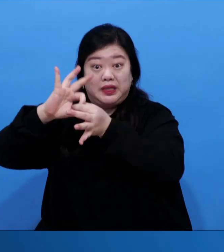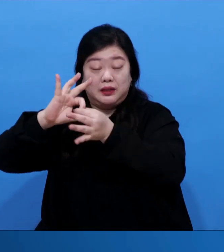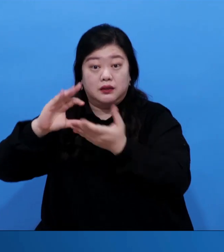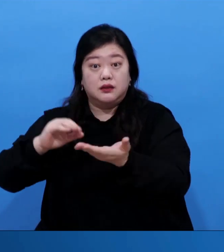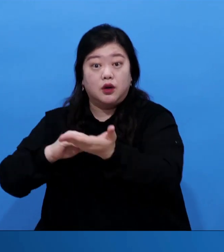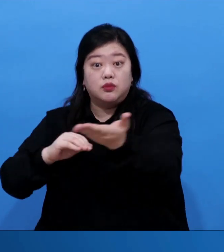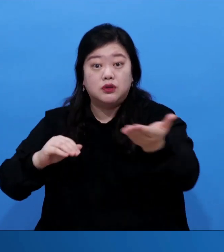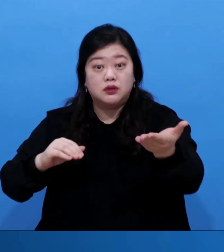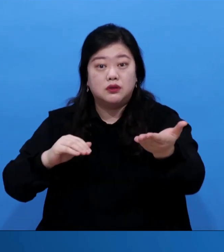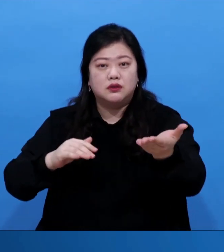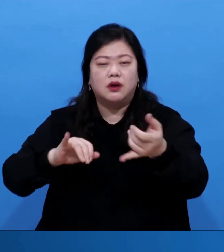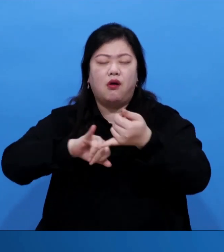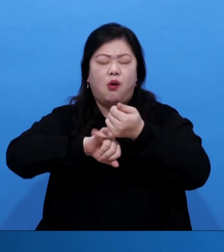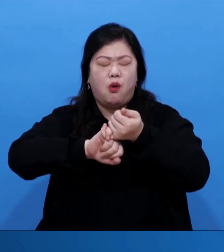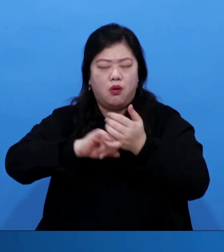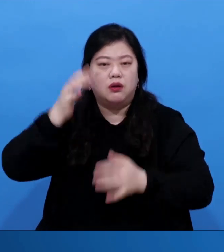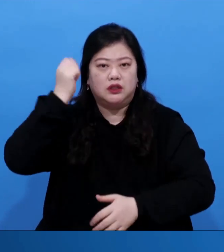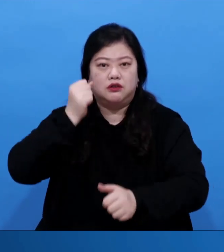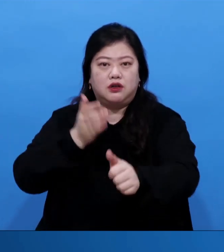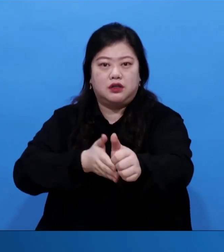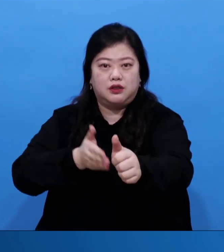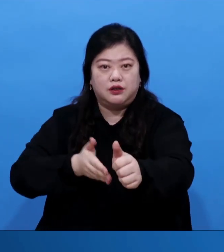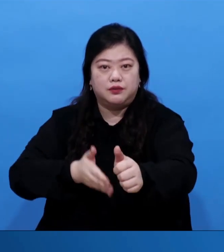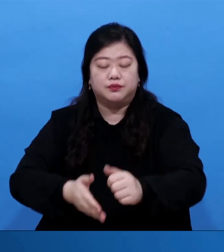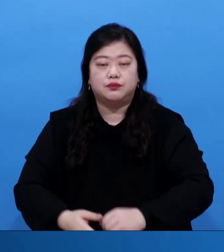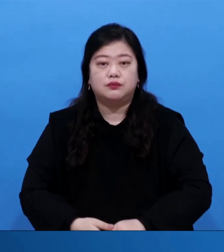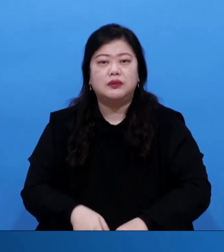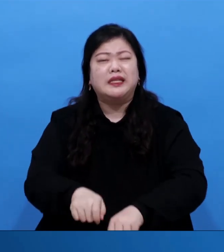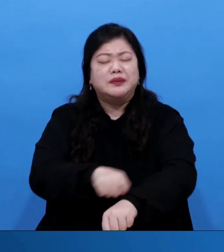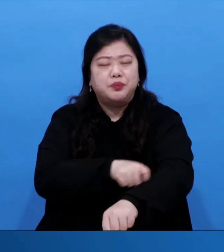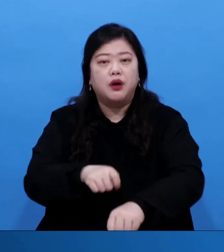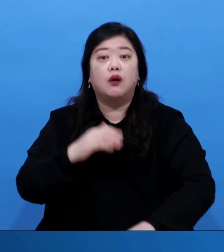must enjoy. 예, 노인들은 배로 누려야 돼요. And